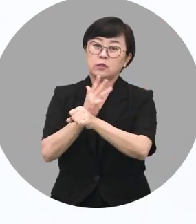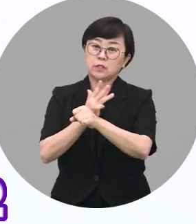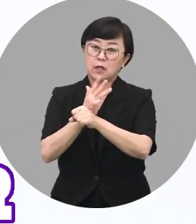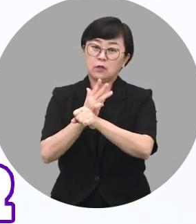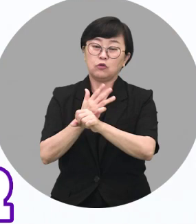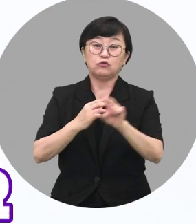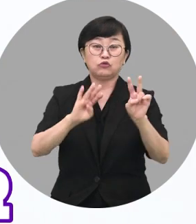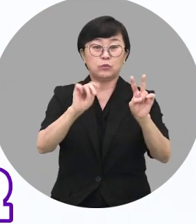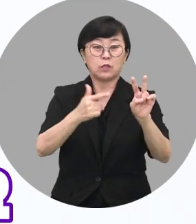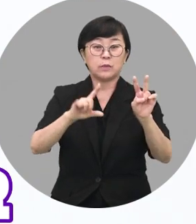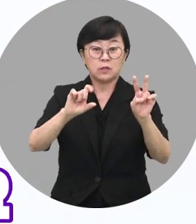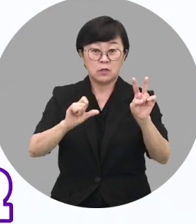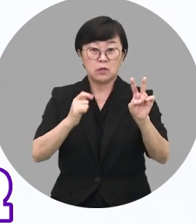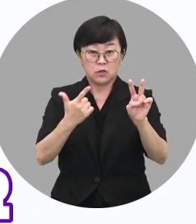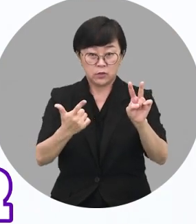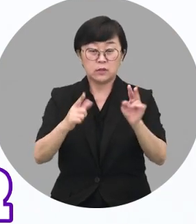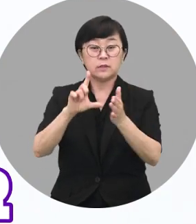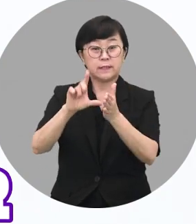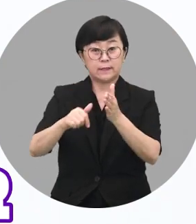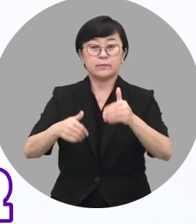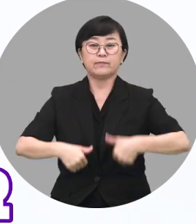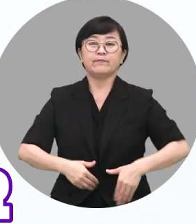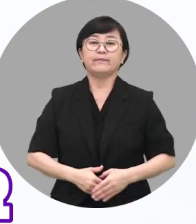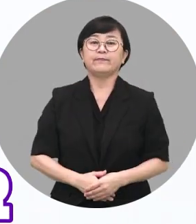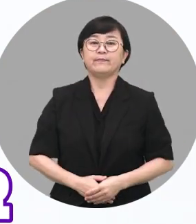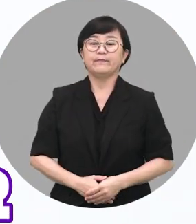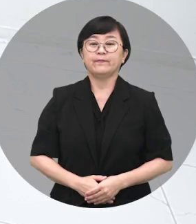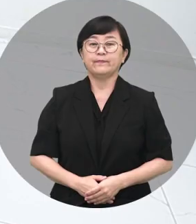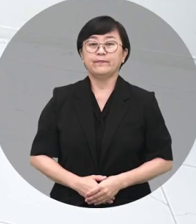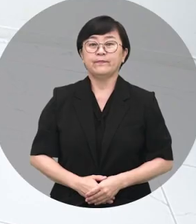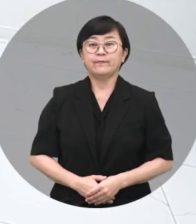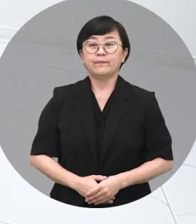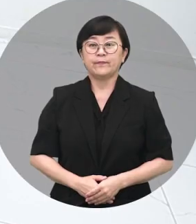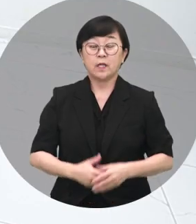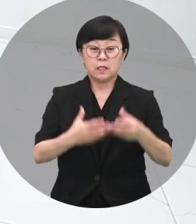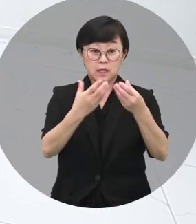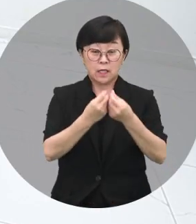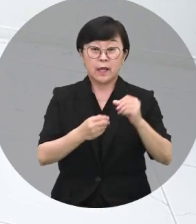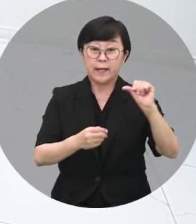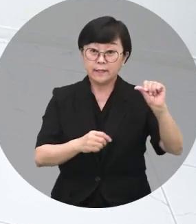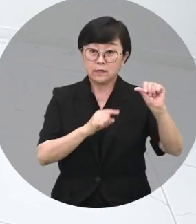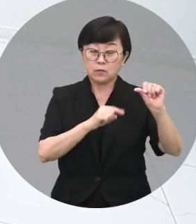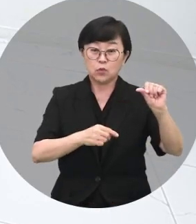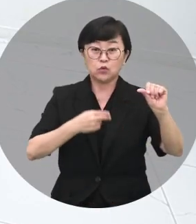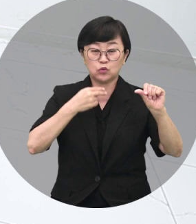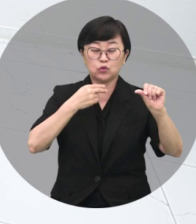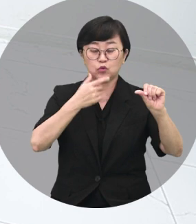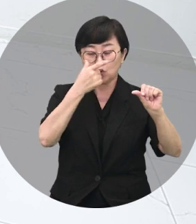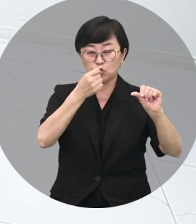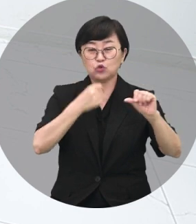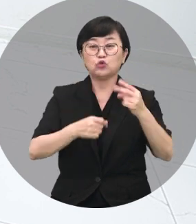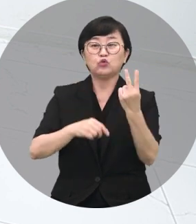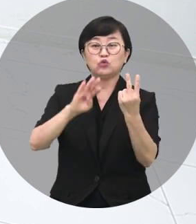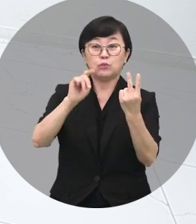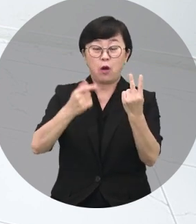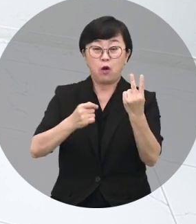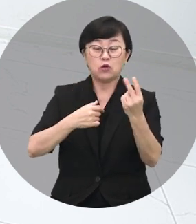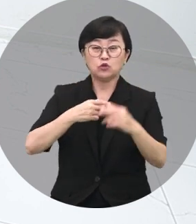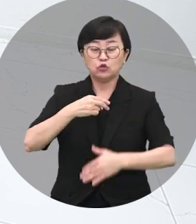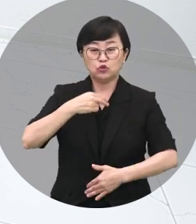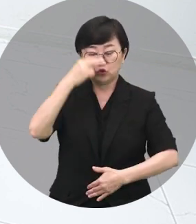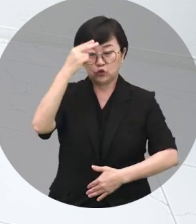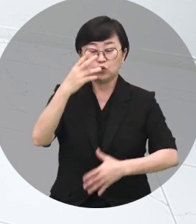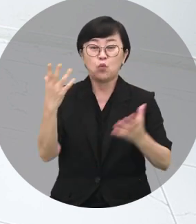두 병이면 최소 16시간 정도 필요합니다. 네. 사례 A씨처럼 소주 2병을 마시면 술이 다